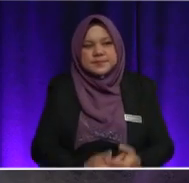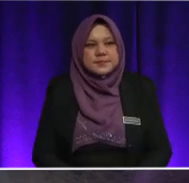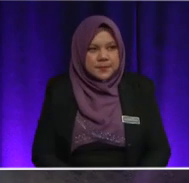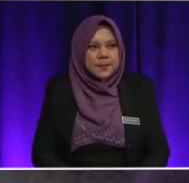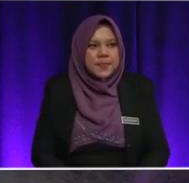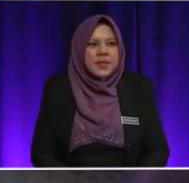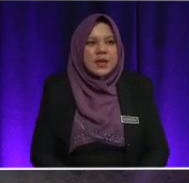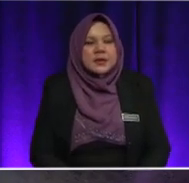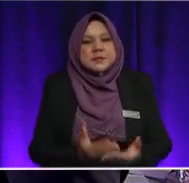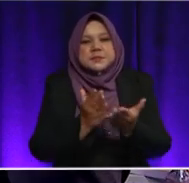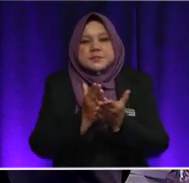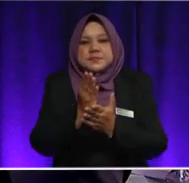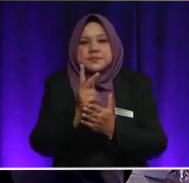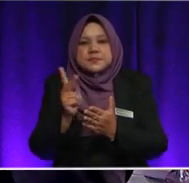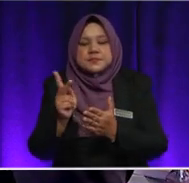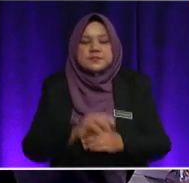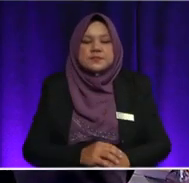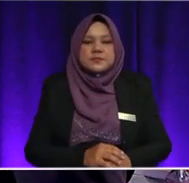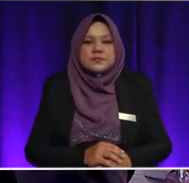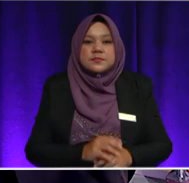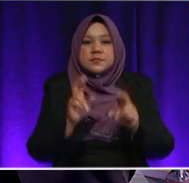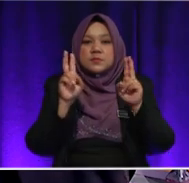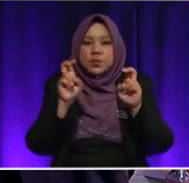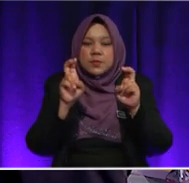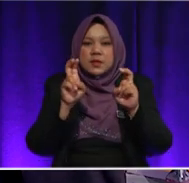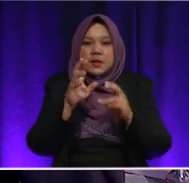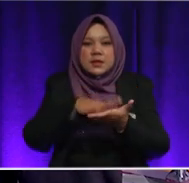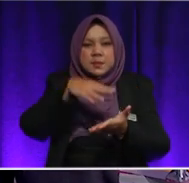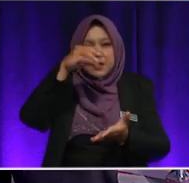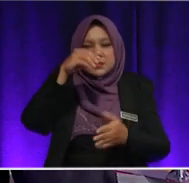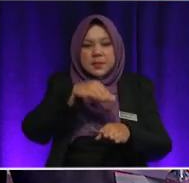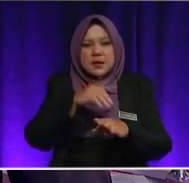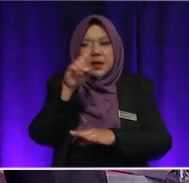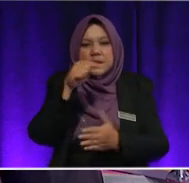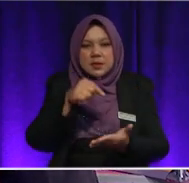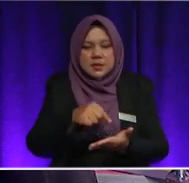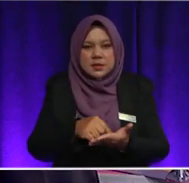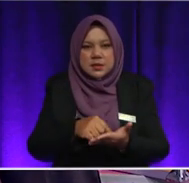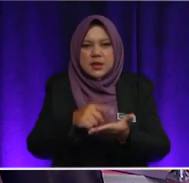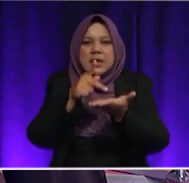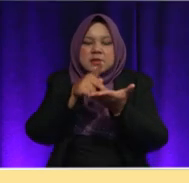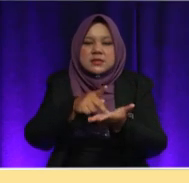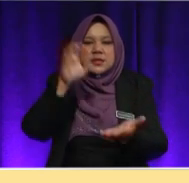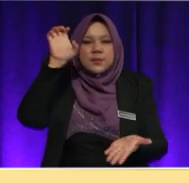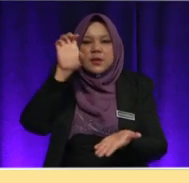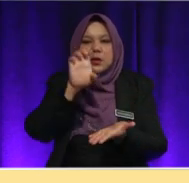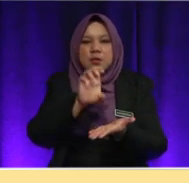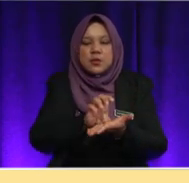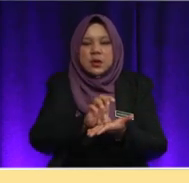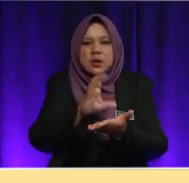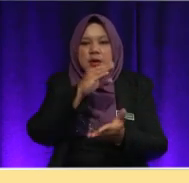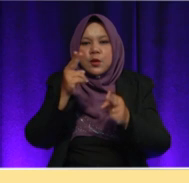saya ceritakan ini adalah topik kita yang akan kita pelajari pada hari ini yaitu kesan penerakan dan